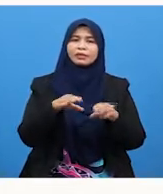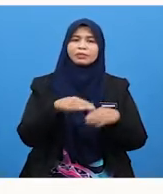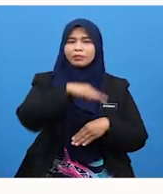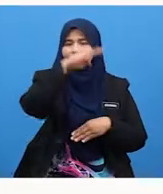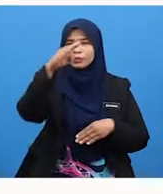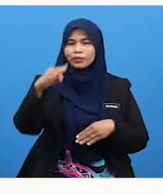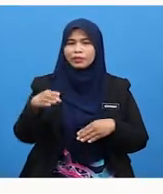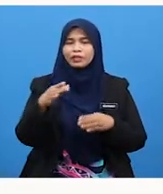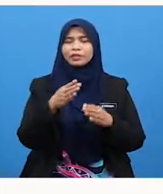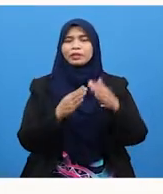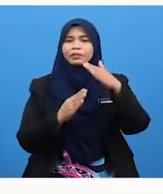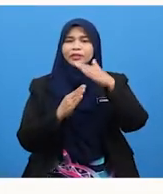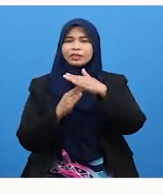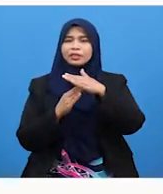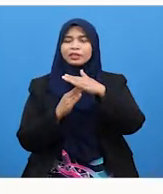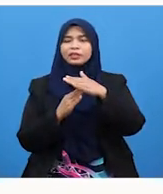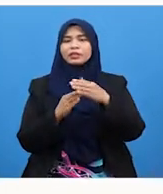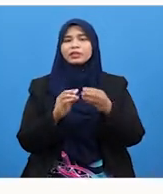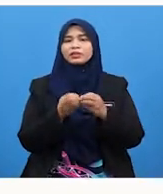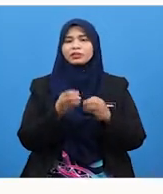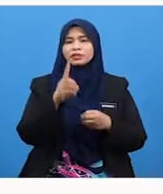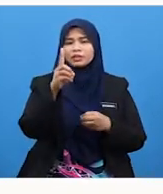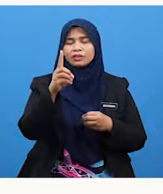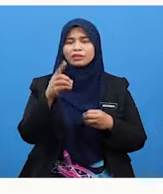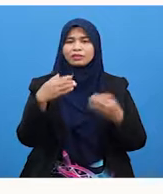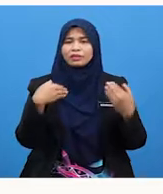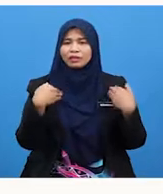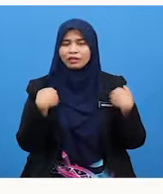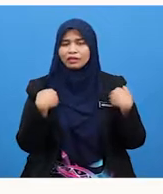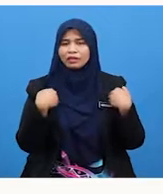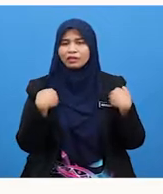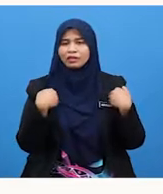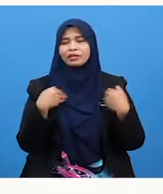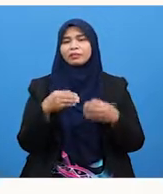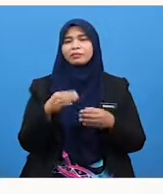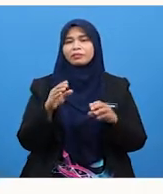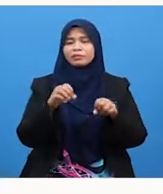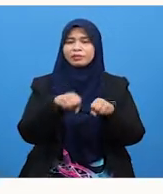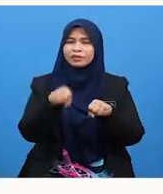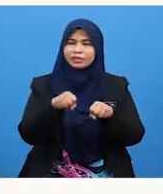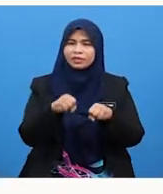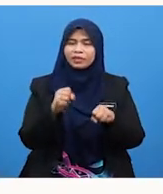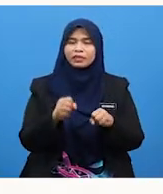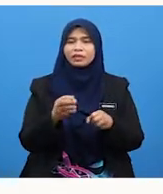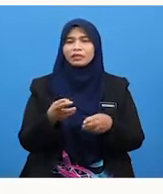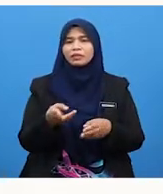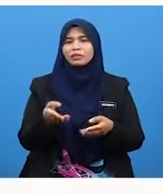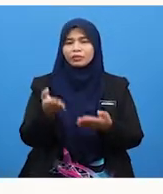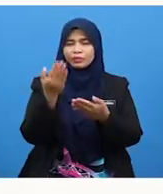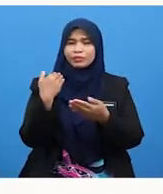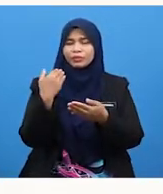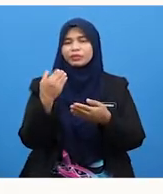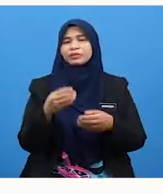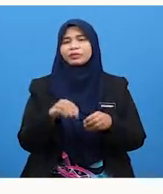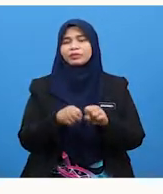di digit 1, adakah basikal akan terundur ke digit sifar semula atau ke digit